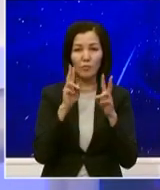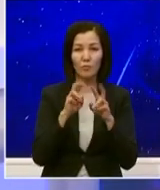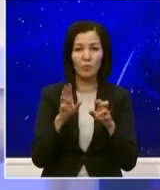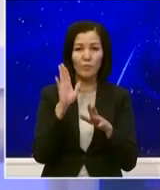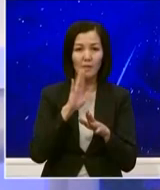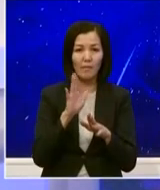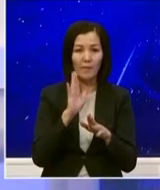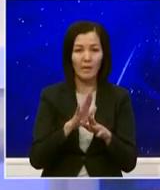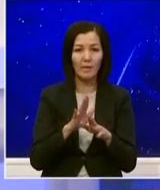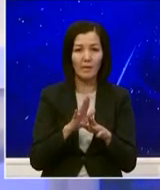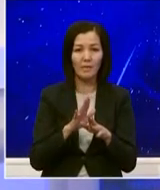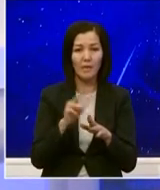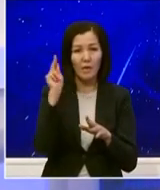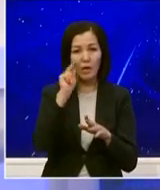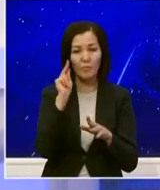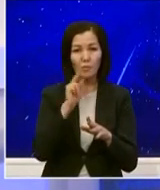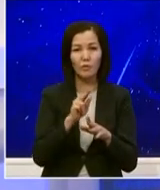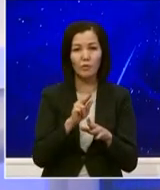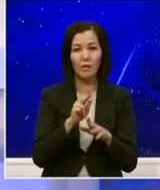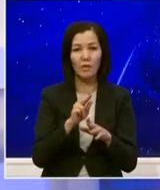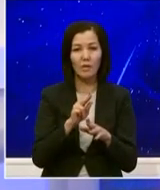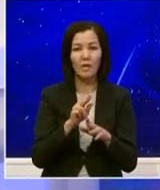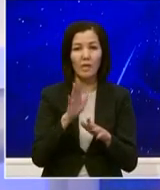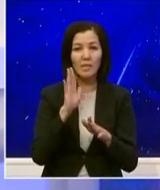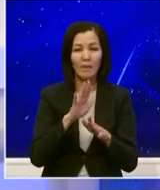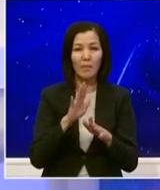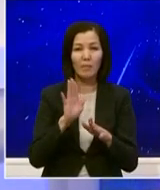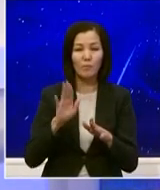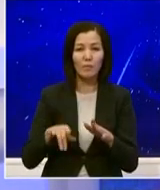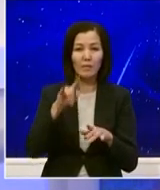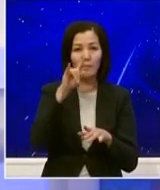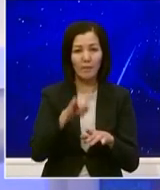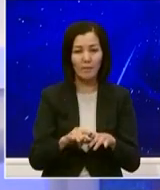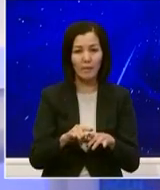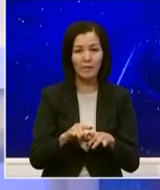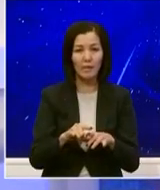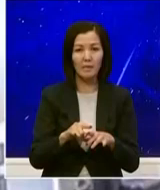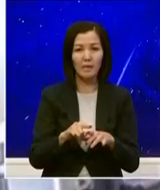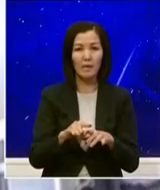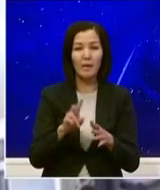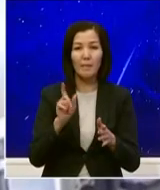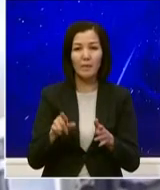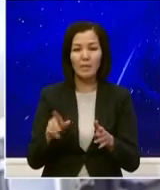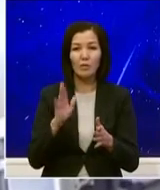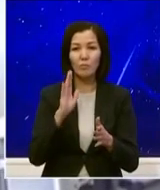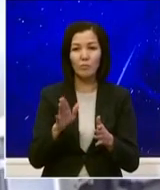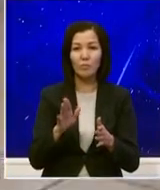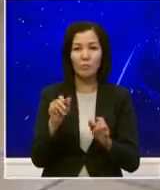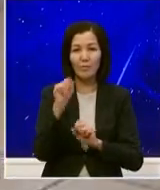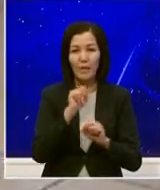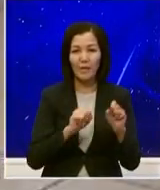миссию возложат на специально обученных ретриверов и лабрадоров. После прибытия в аэропорт пассажирам нужно будет